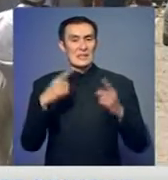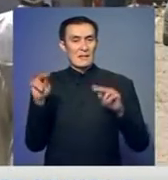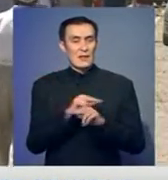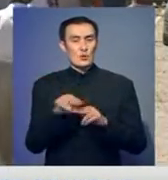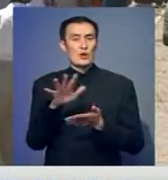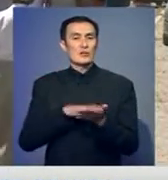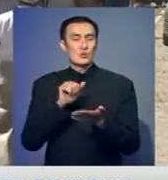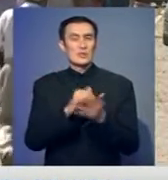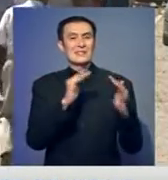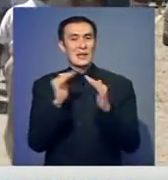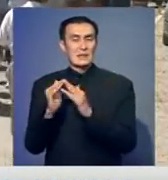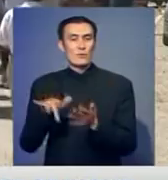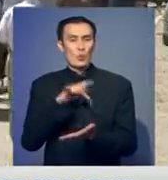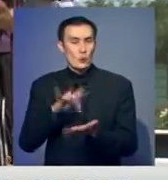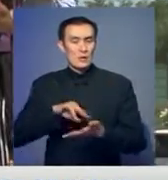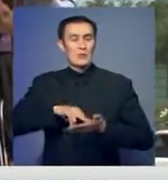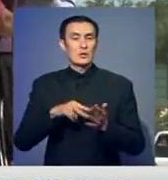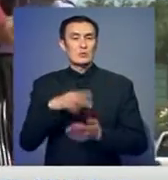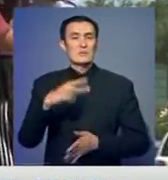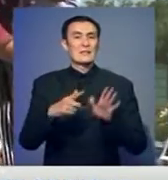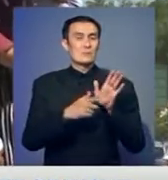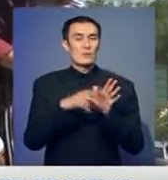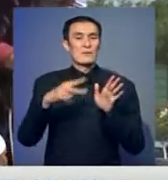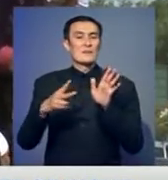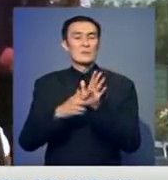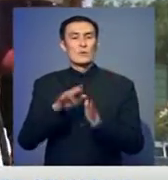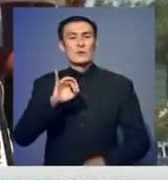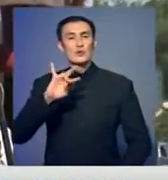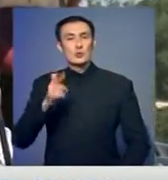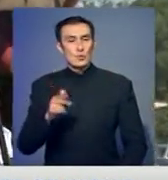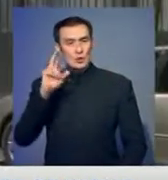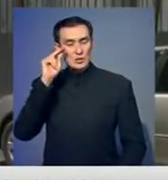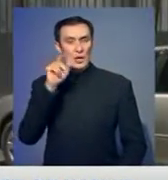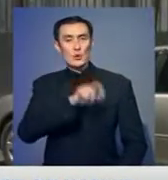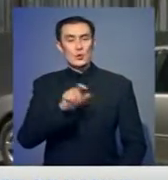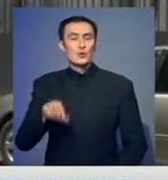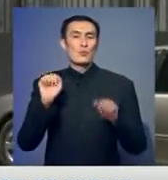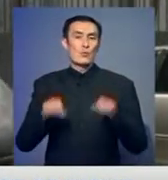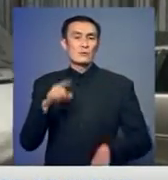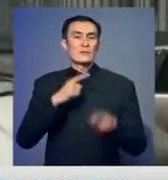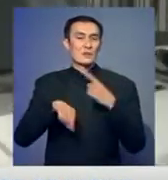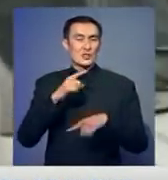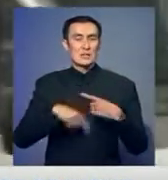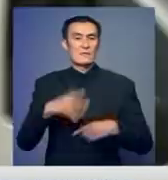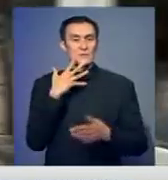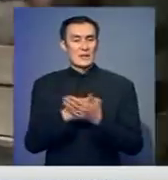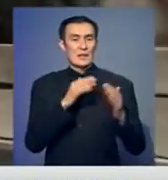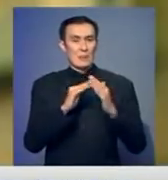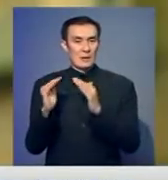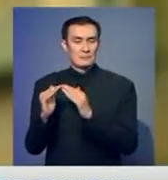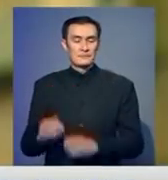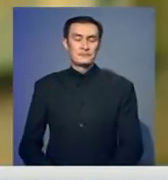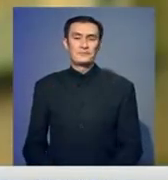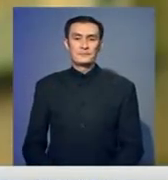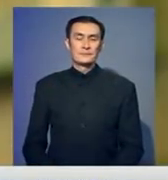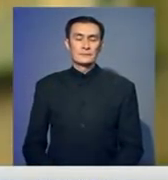восстановлению разрушенных зданий в Арыси. Планируется, что 27-28 июня жители города смогут начать возвращение в свои дома.